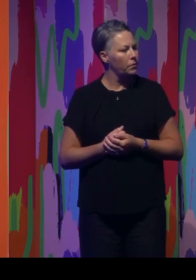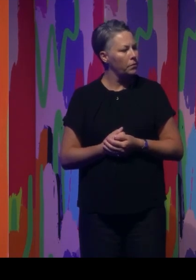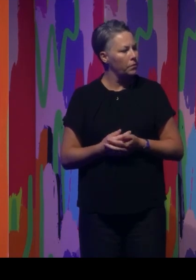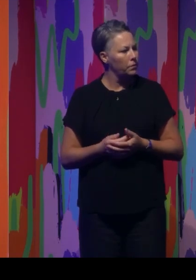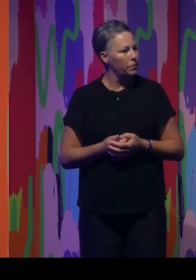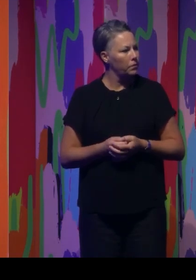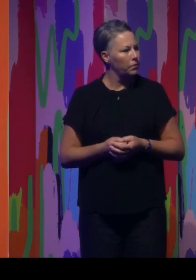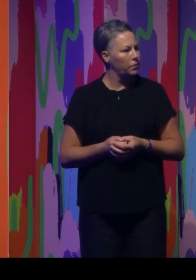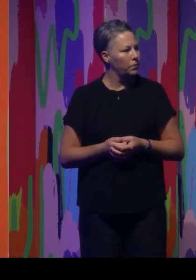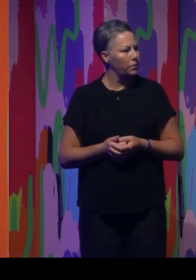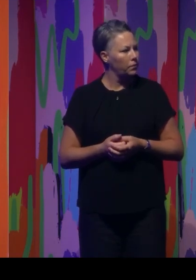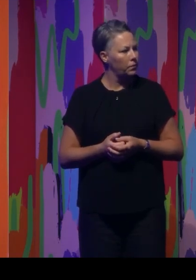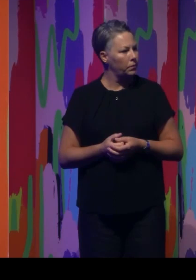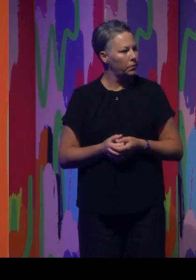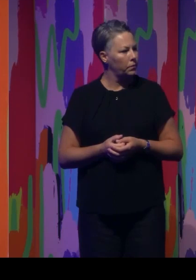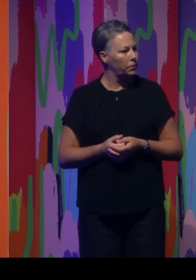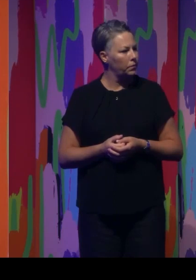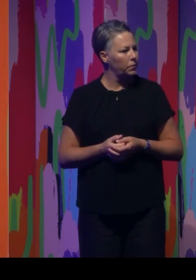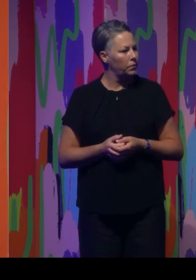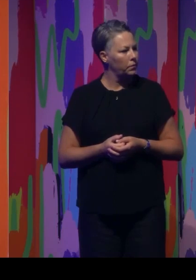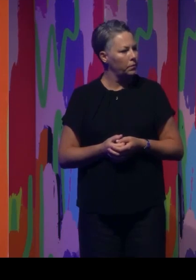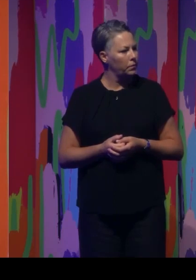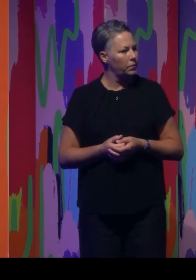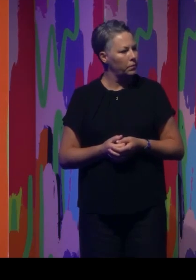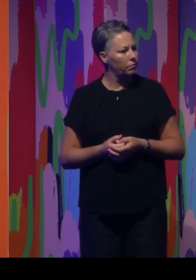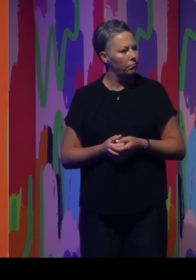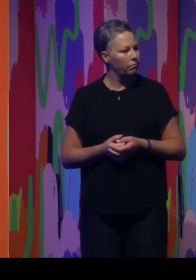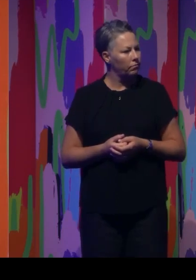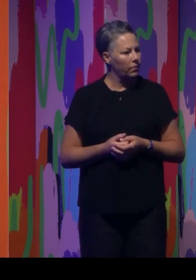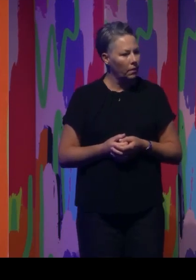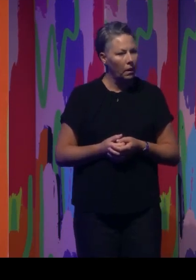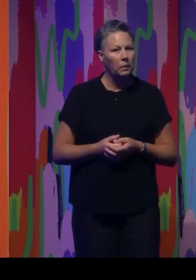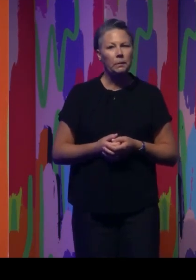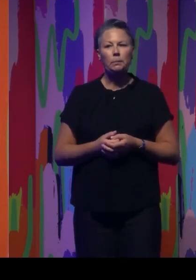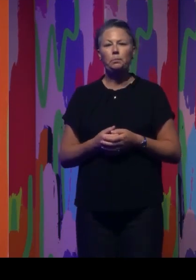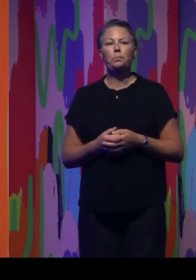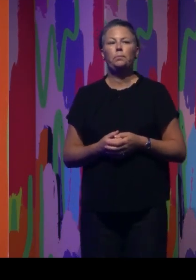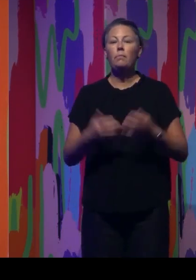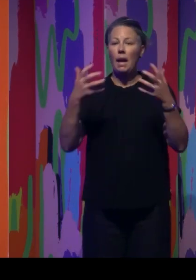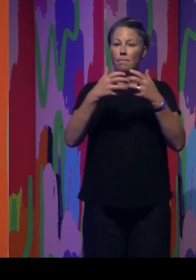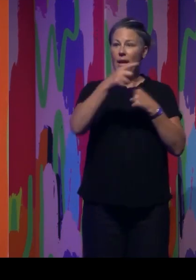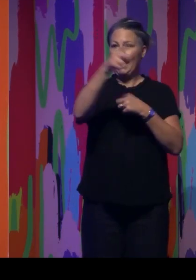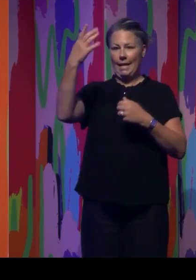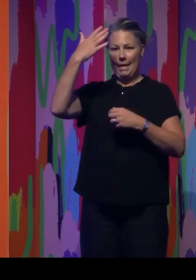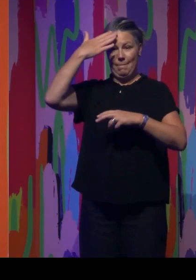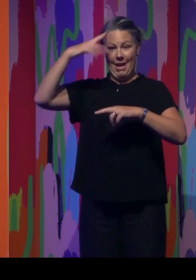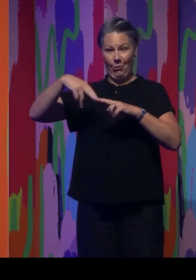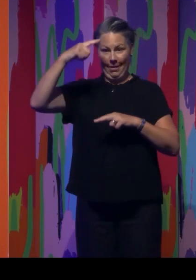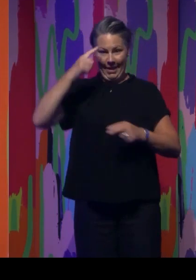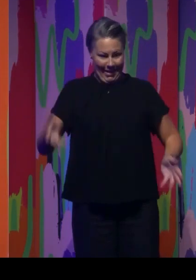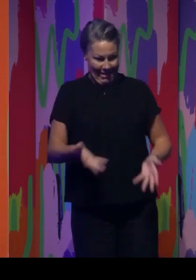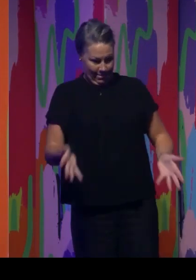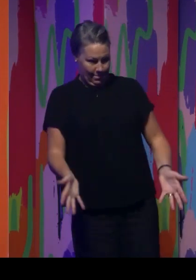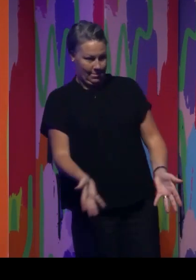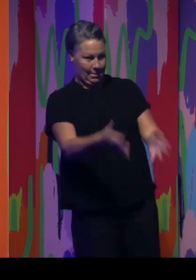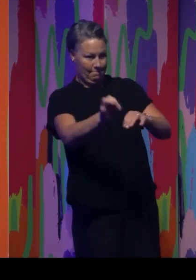আস্তে আস্তে শুধরে যাবে. Parents, they always think after getting married this